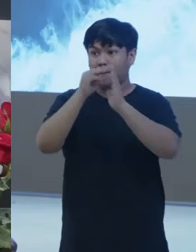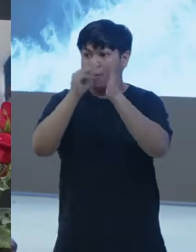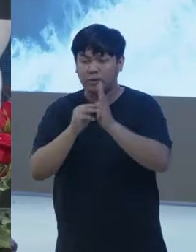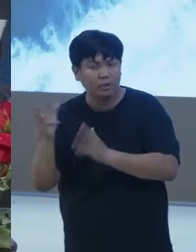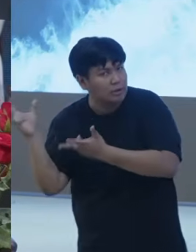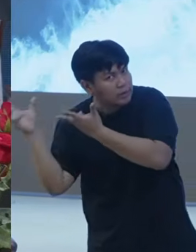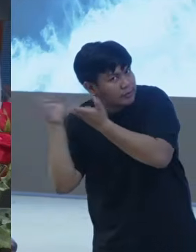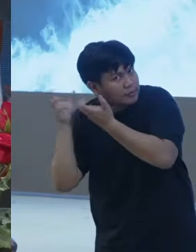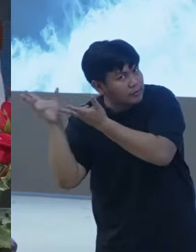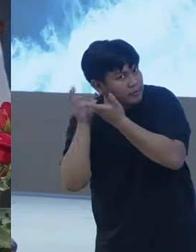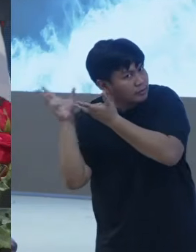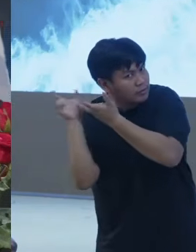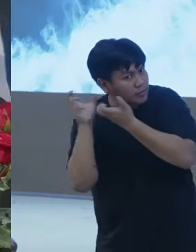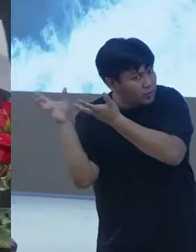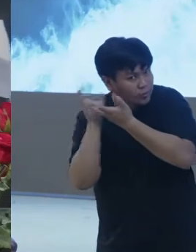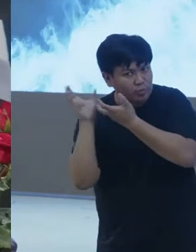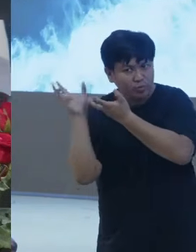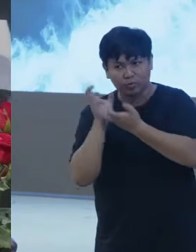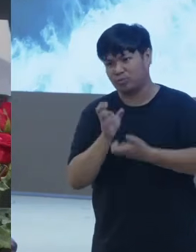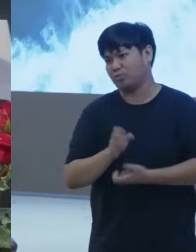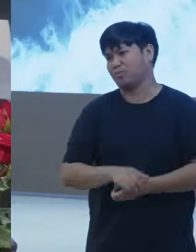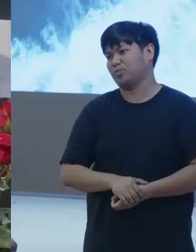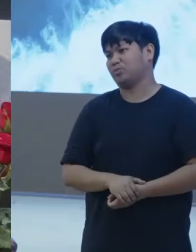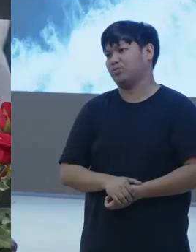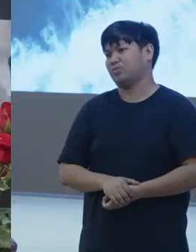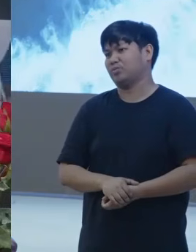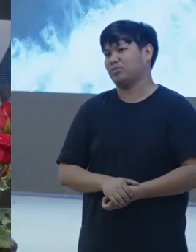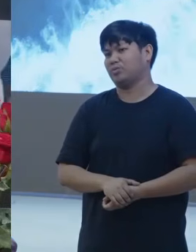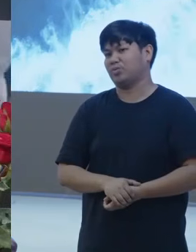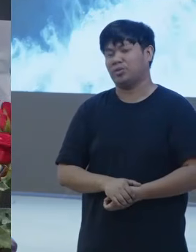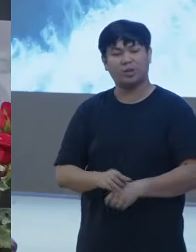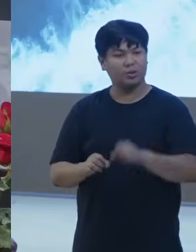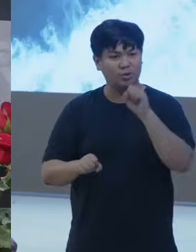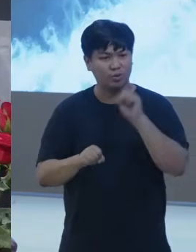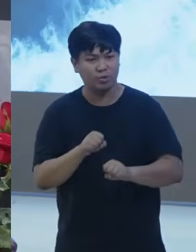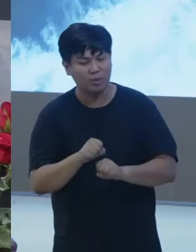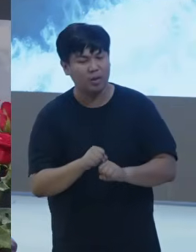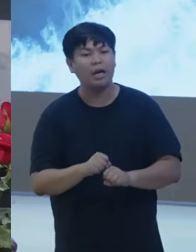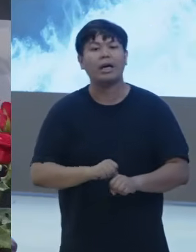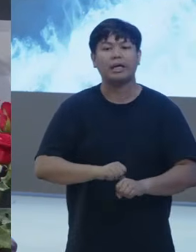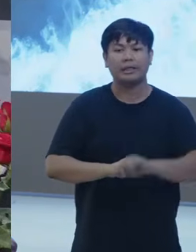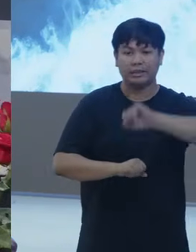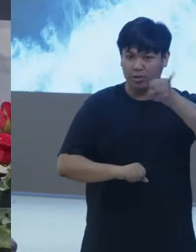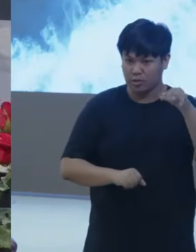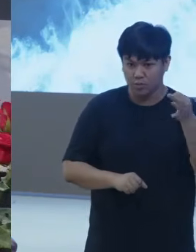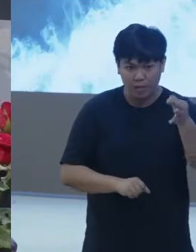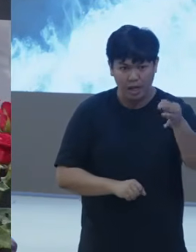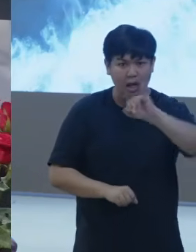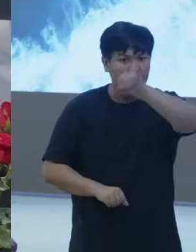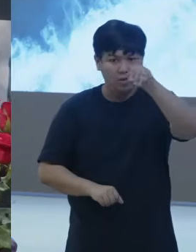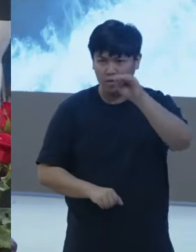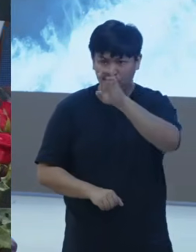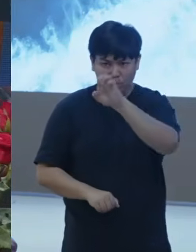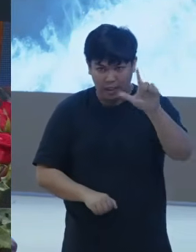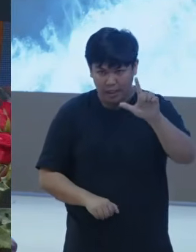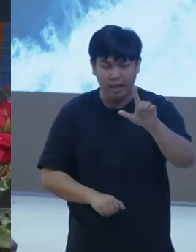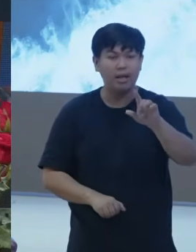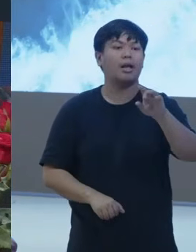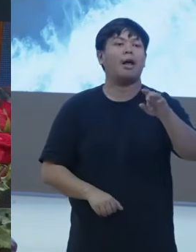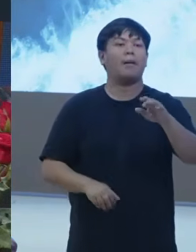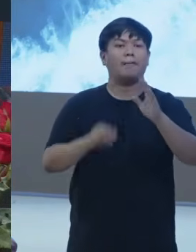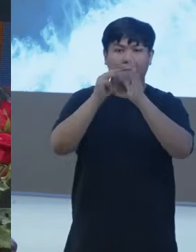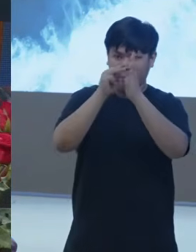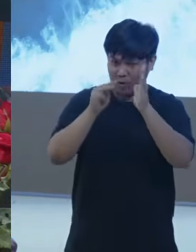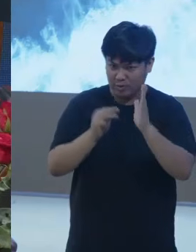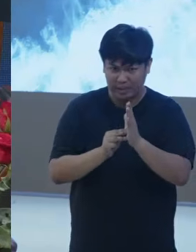mananalangin, maganda you pray the word of God back to God. Yan ang ginagawa ni Jonah. Pero yung kanyang motibo,